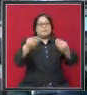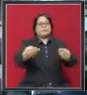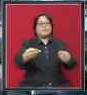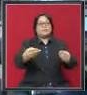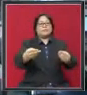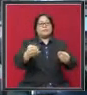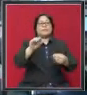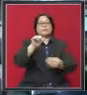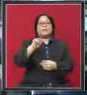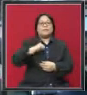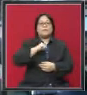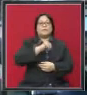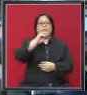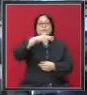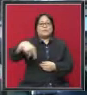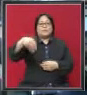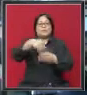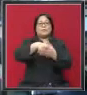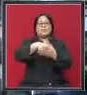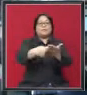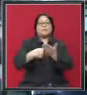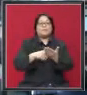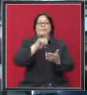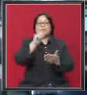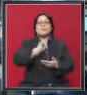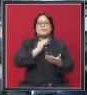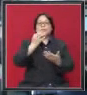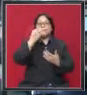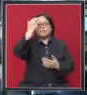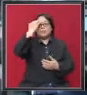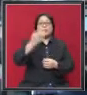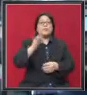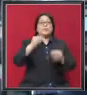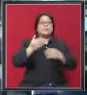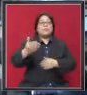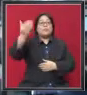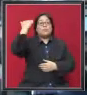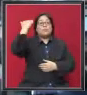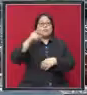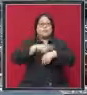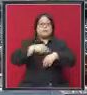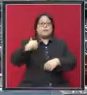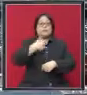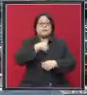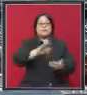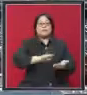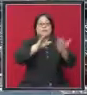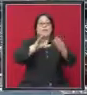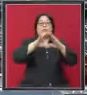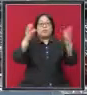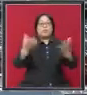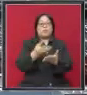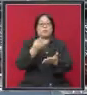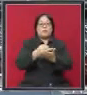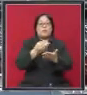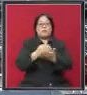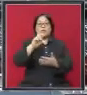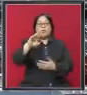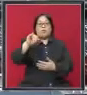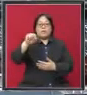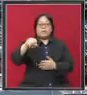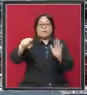diberikan oleh Ahli Parlimen dalam perbahasan. Cuma saya nak tahu, kalau dahulu ketika kita berhadapan dengan global financial